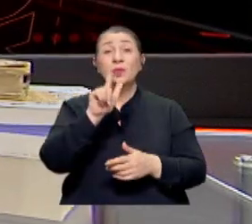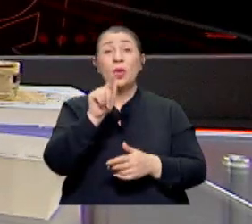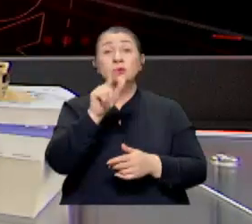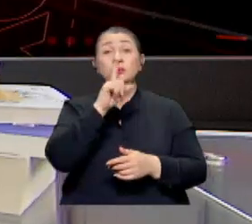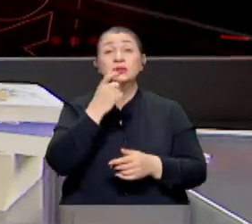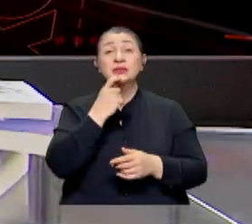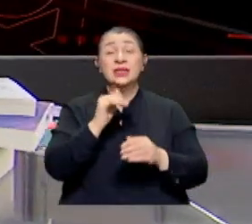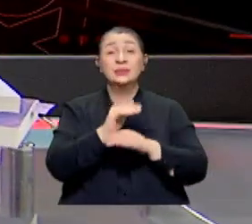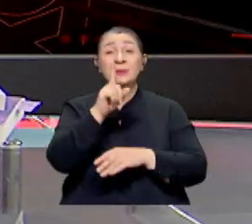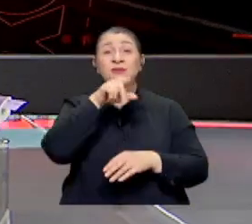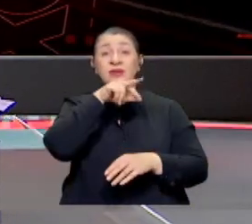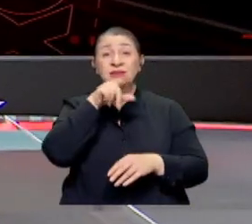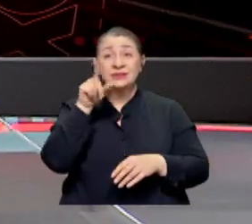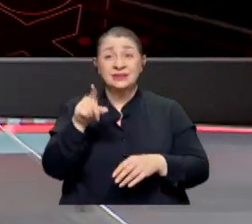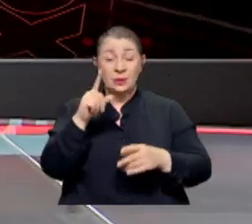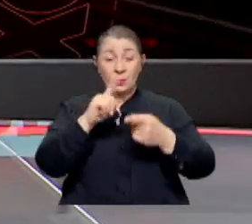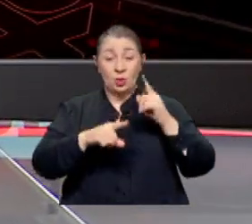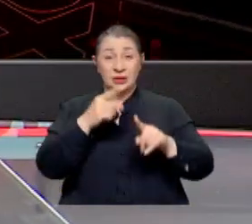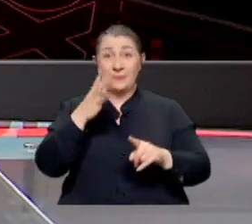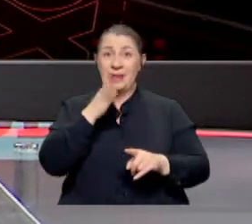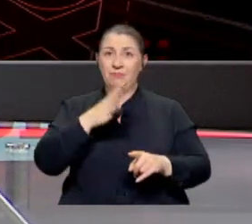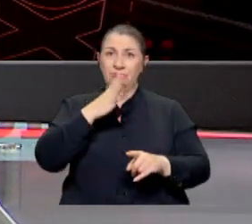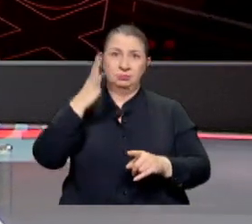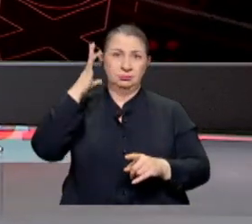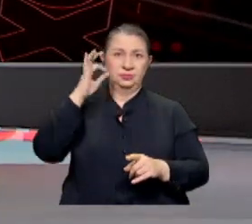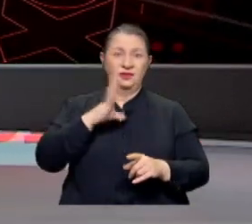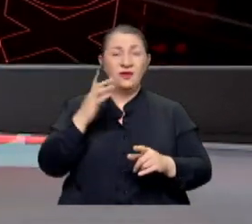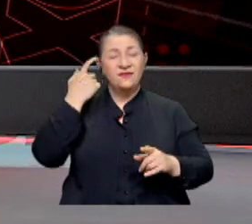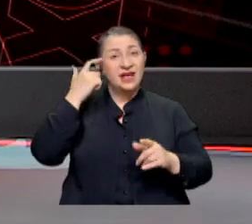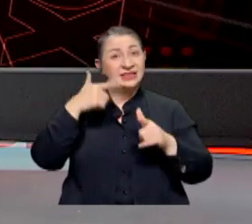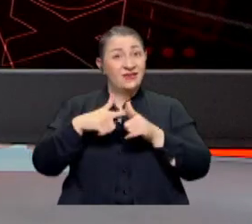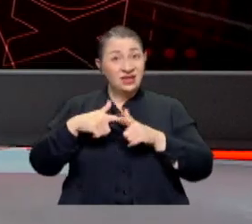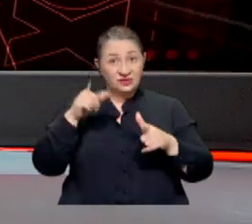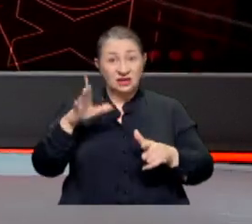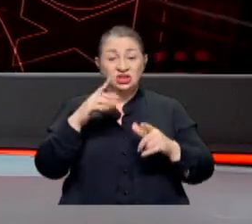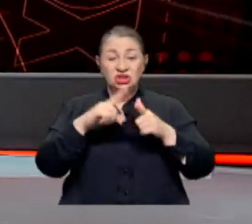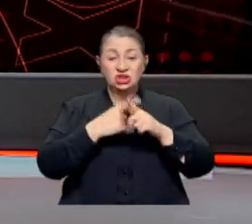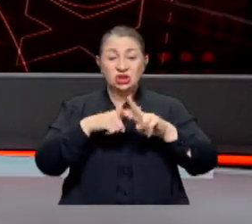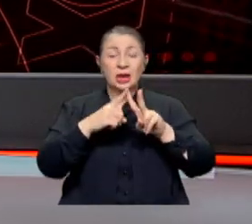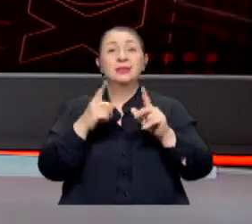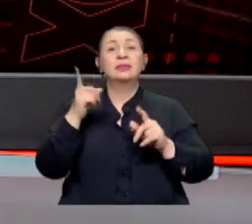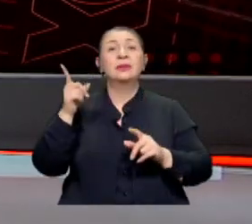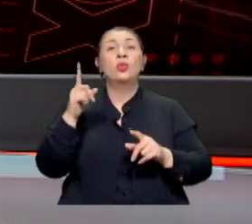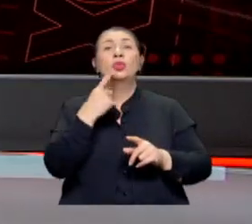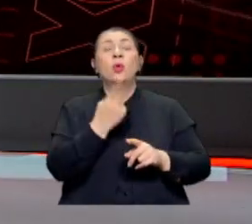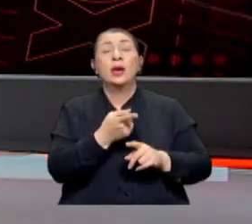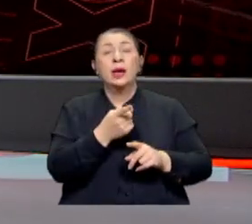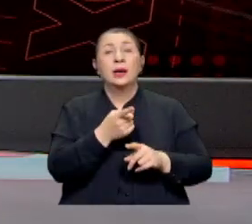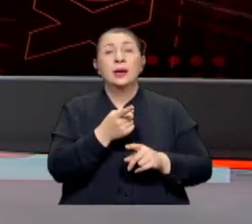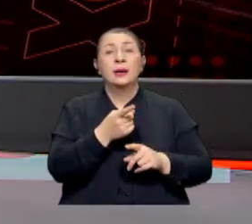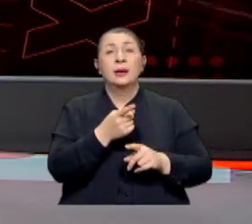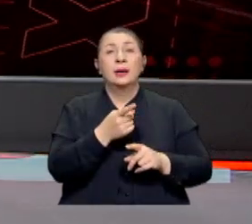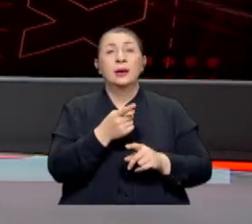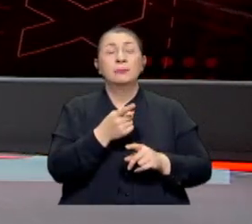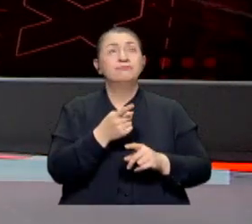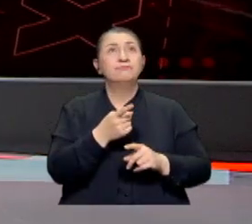16 yüzyılda yaşamış bir Fransız siyaset bilimci var ve felsefeci jambo Deno diyor ki bu